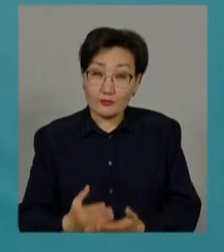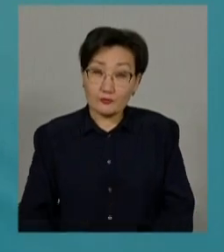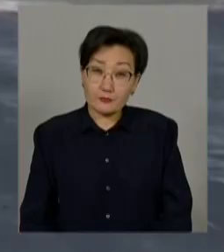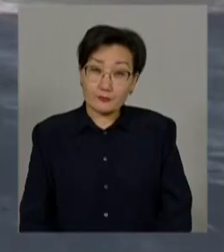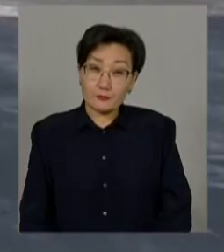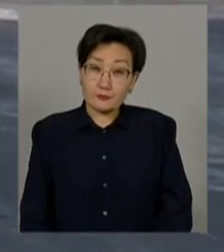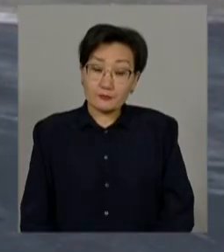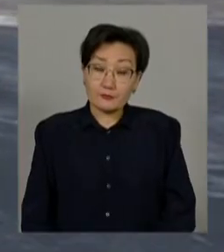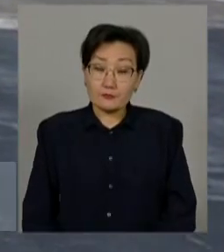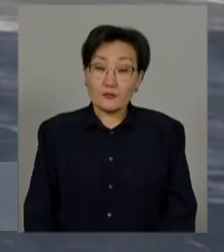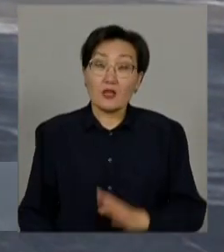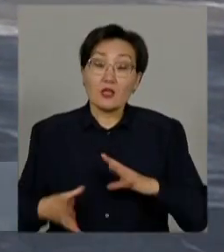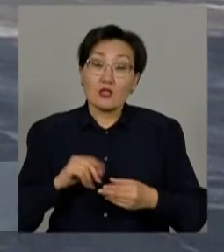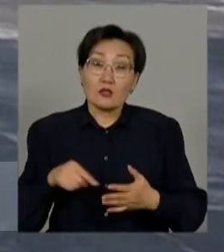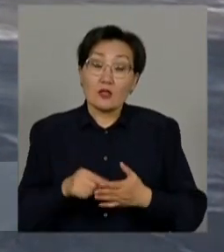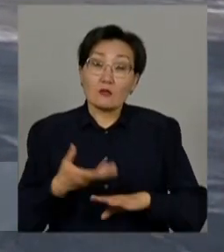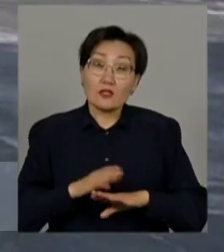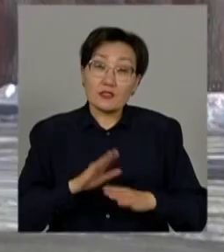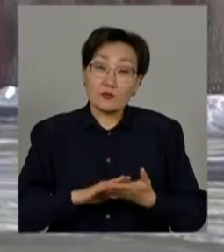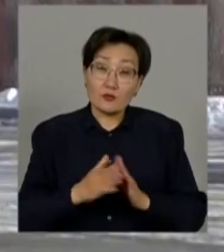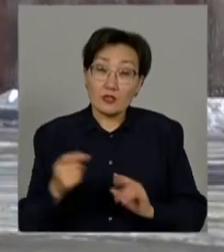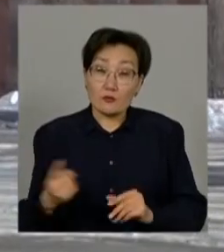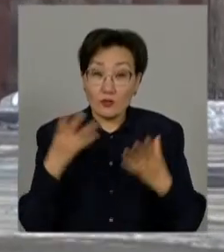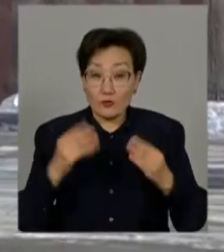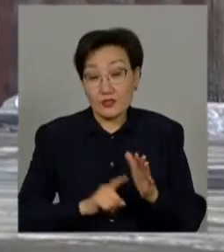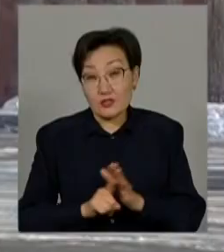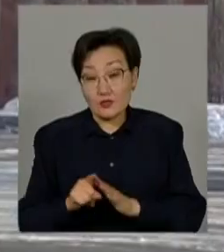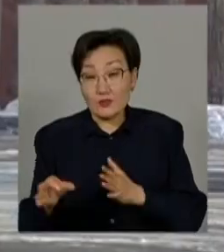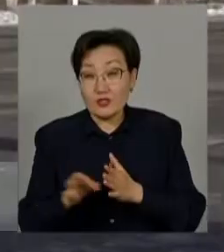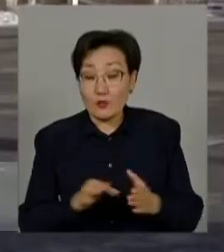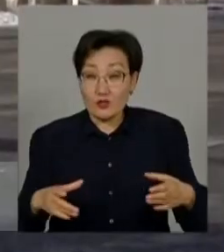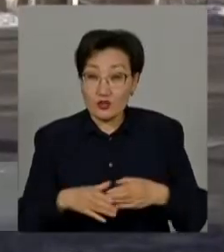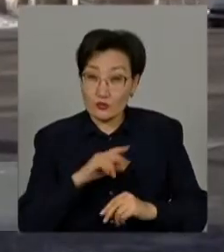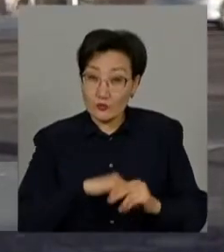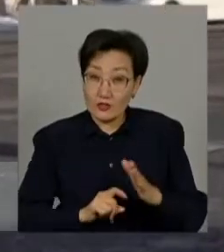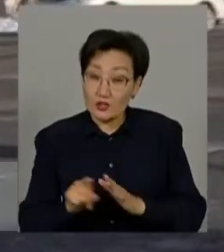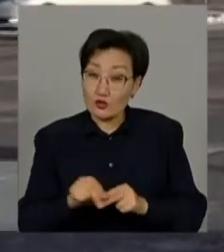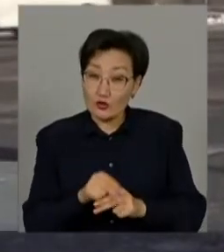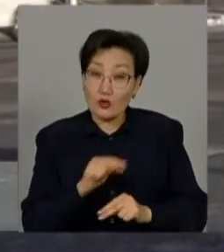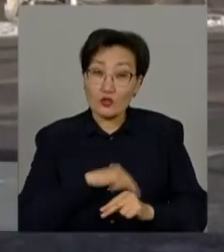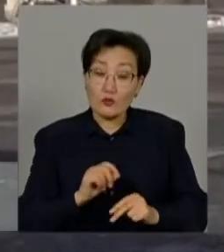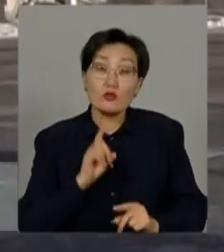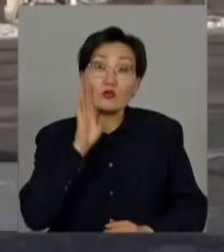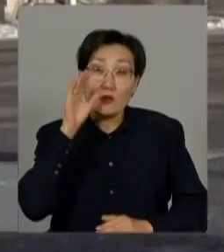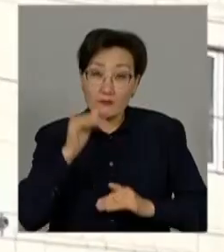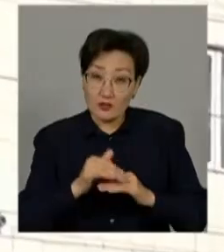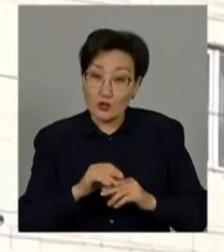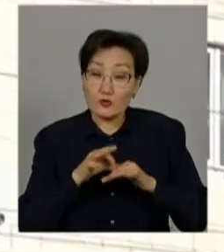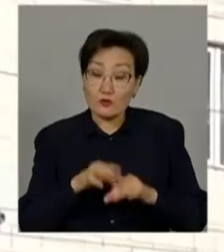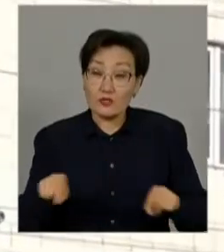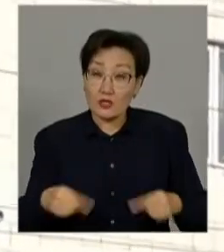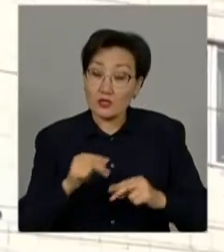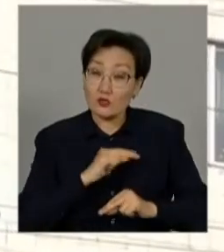ойлаймын. Жалпы қалада төтенше жағдайдың алғашқы күнінен бастап жедел штаб құрылып, жөндеу жұмыстары күні-түні жүргізілген. Қалпына